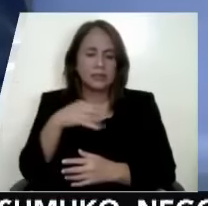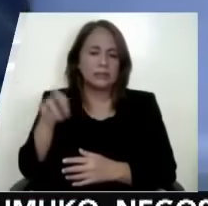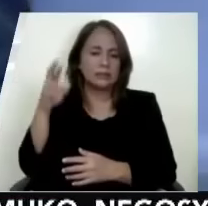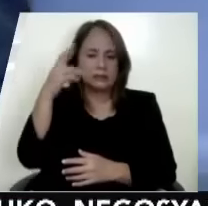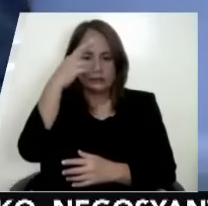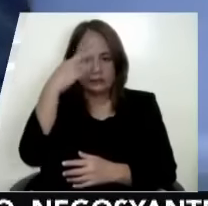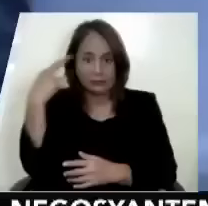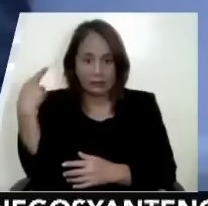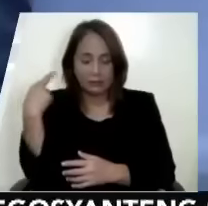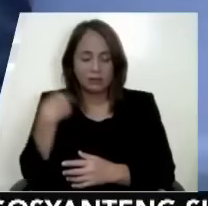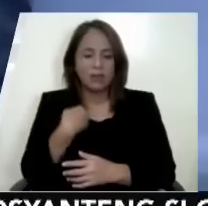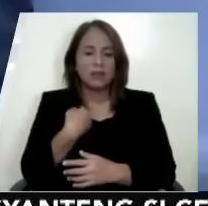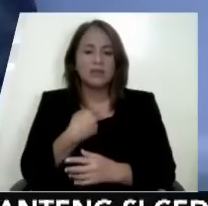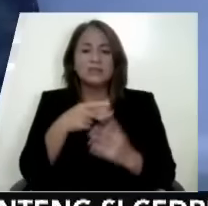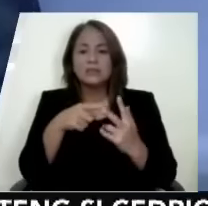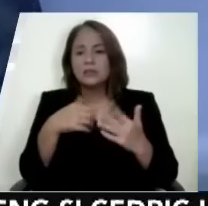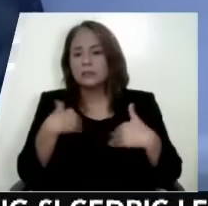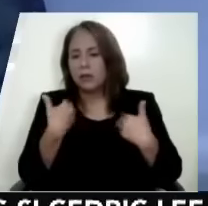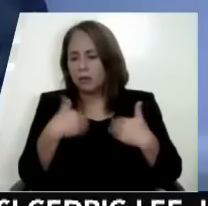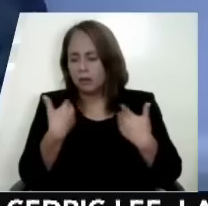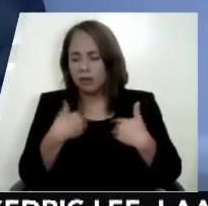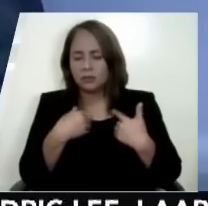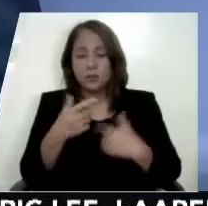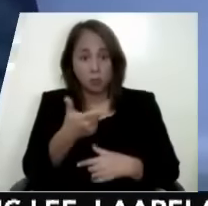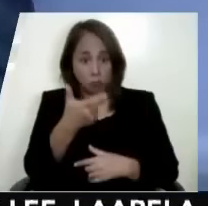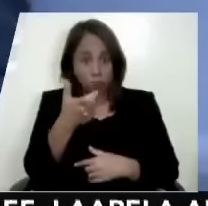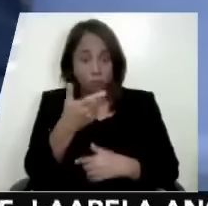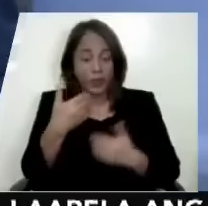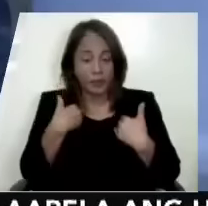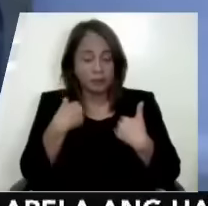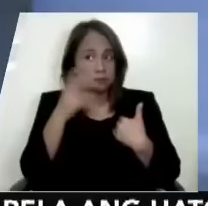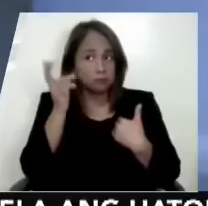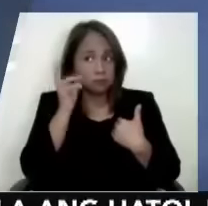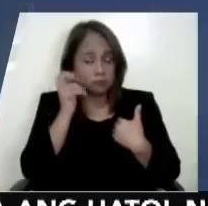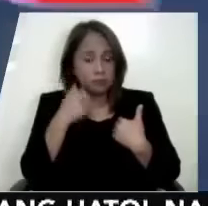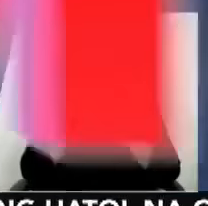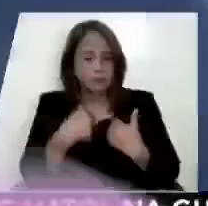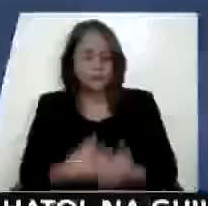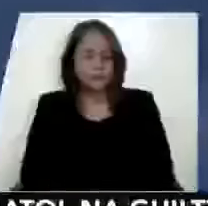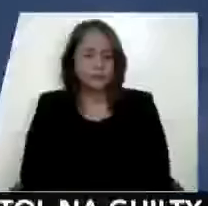ring nagpaputok ng baril narito ang eksklusibo kong